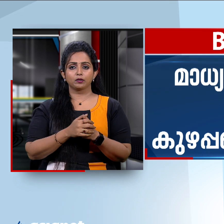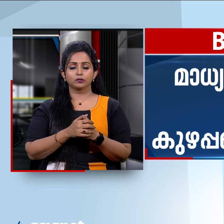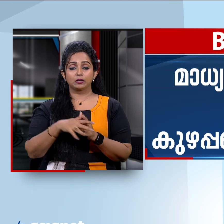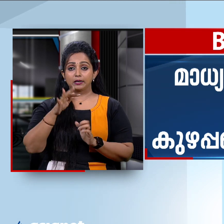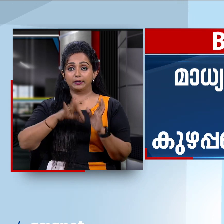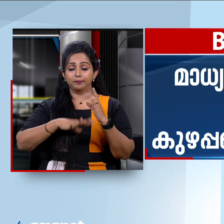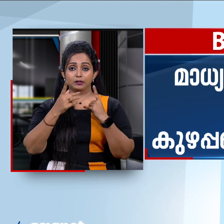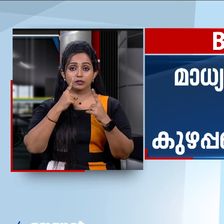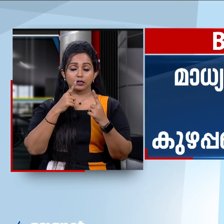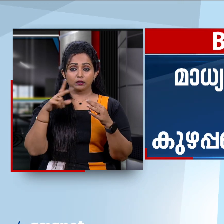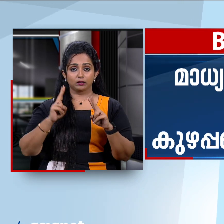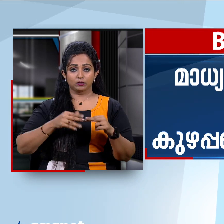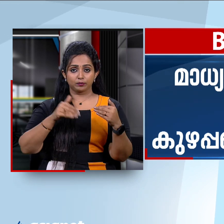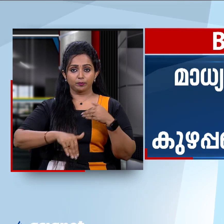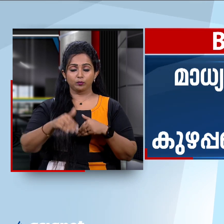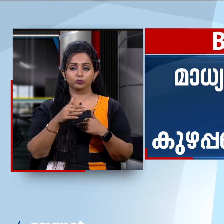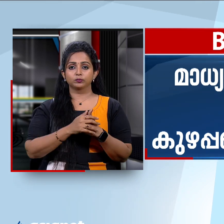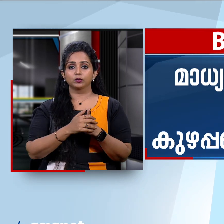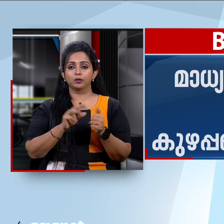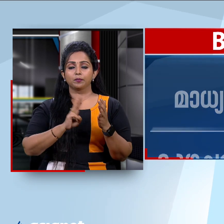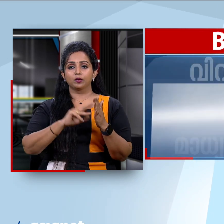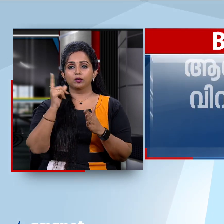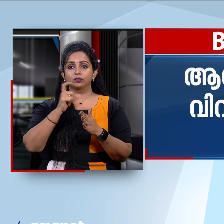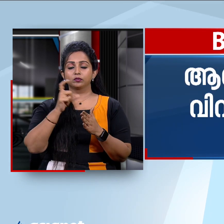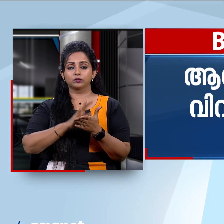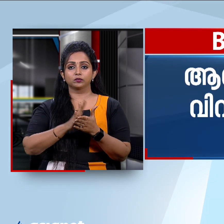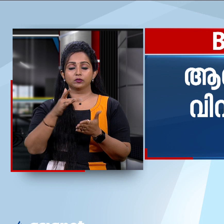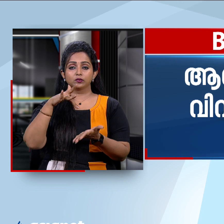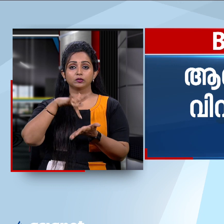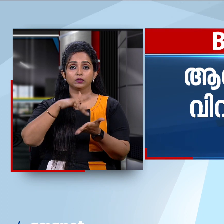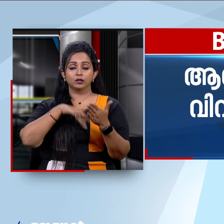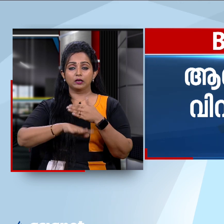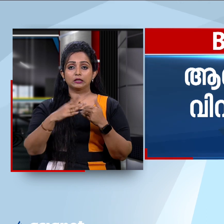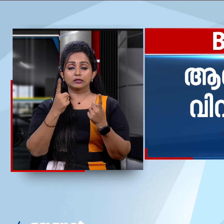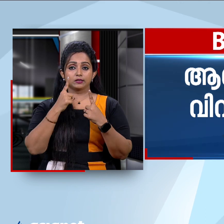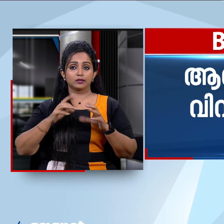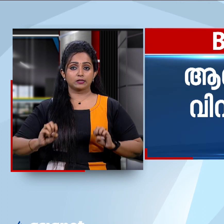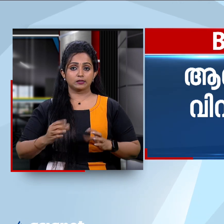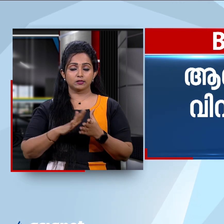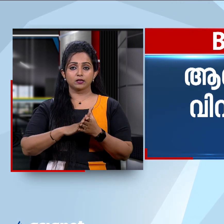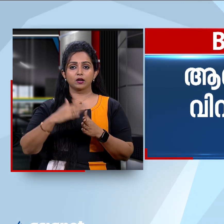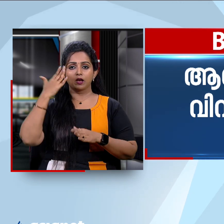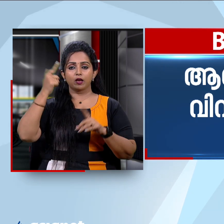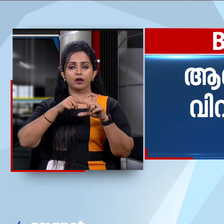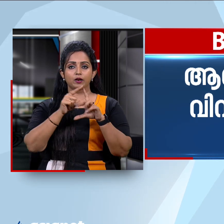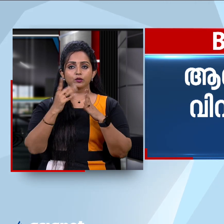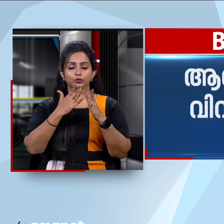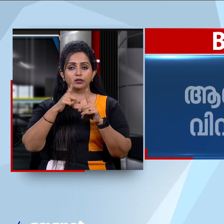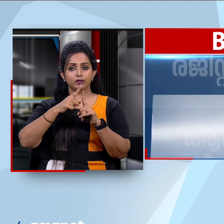അന്വേഷണം തുടരുകയാണ്. മഹാരാജാസ് കോളേജിന്റെ തലത്തിലാണിപ്പോൾ ഒരു അന്വേഷണം തുടങ്ങിയിരിക്കുന്നത്. അവർ ഉന്നത വിദ്യാഭ്യാസ വകുപ്പ്